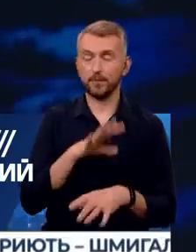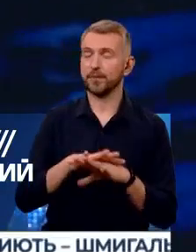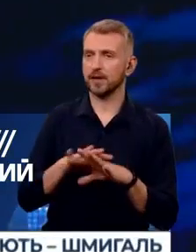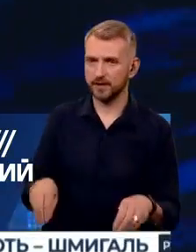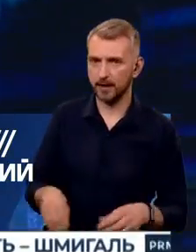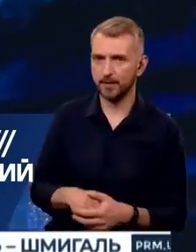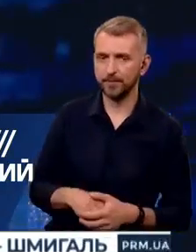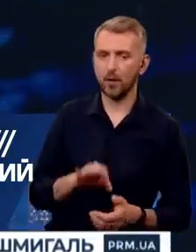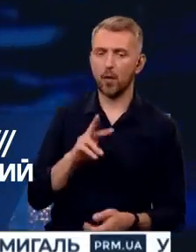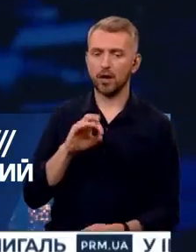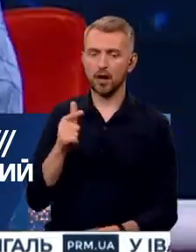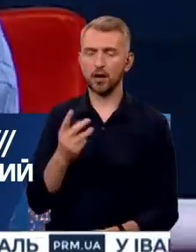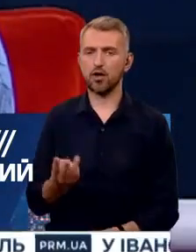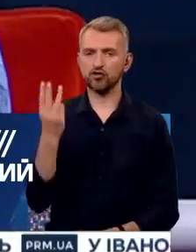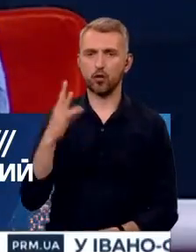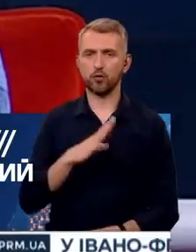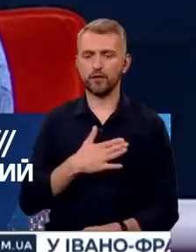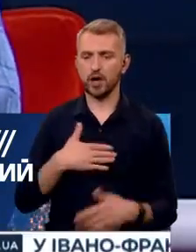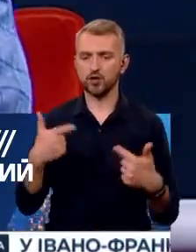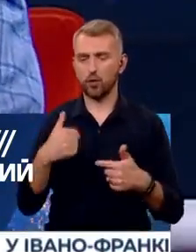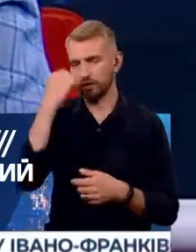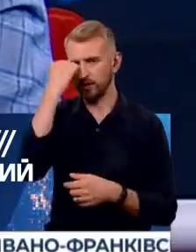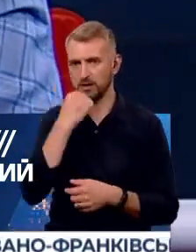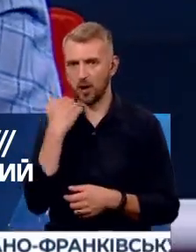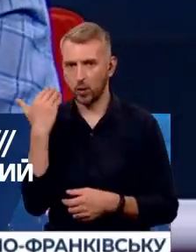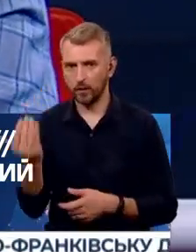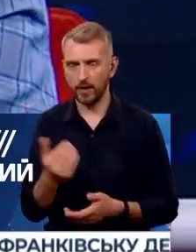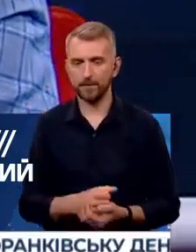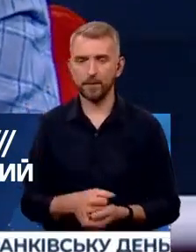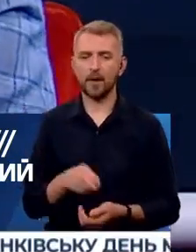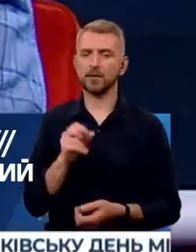Олег Ляшко був нашим гостем. Дякую вам. Дарія, тобі будь ласка.